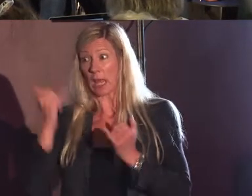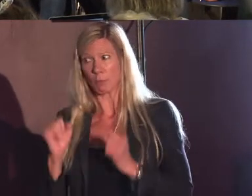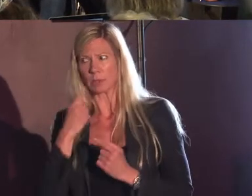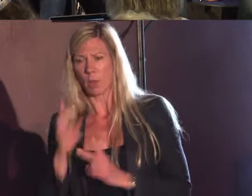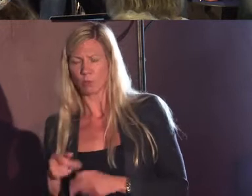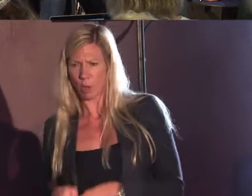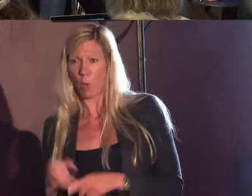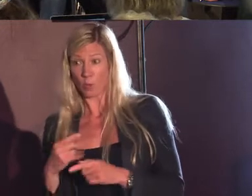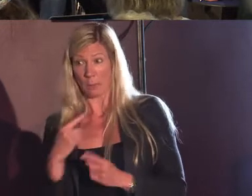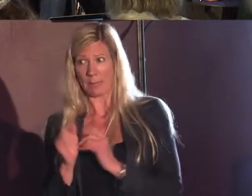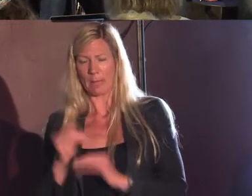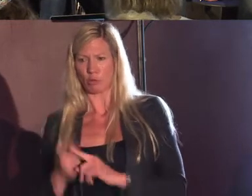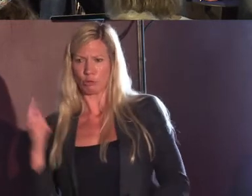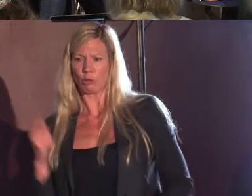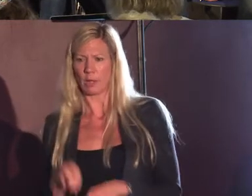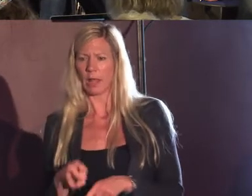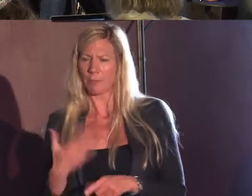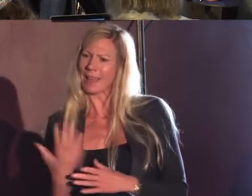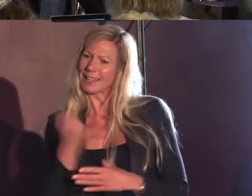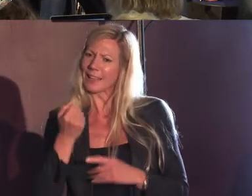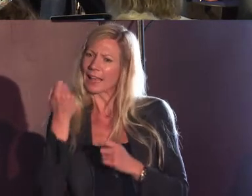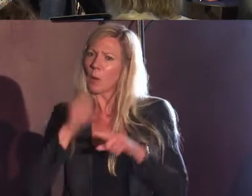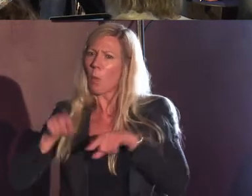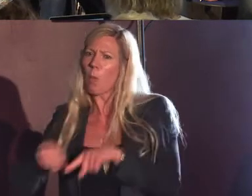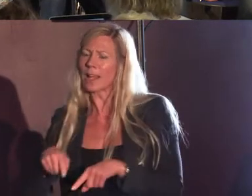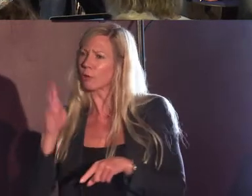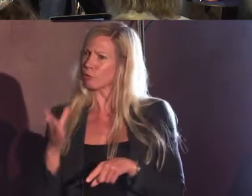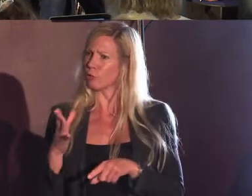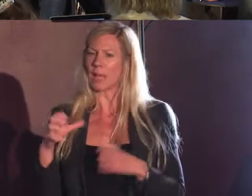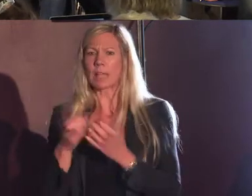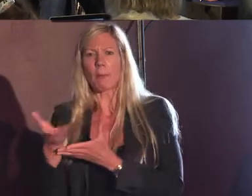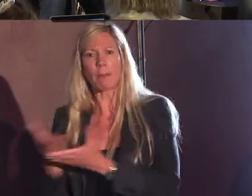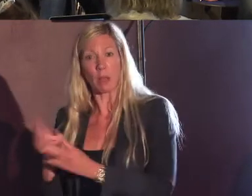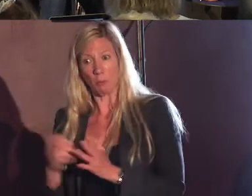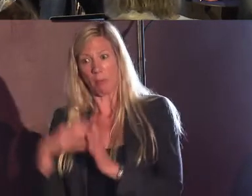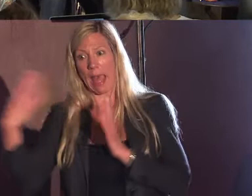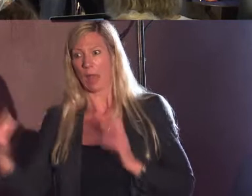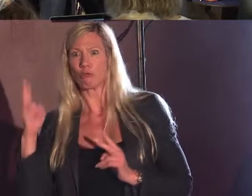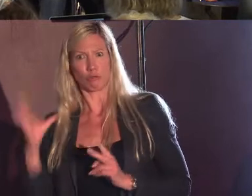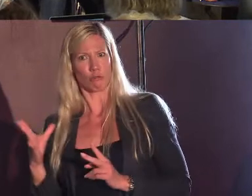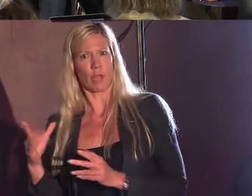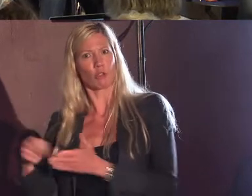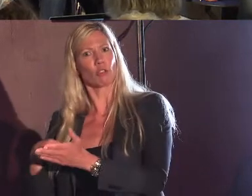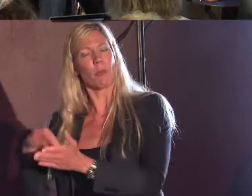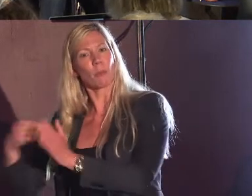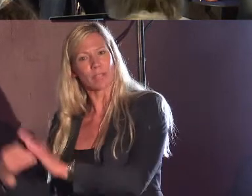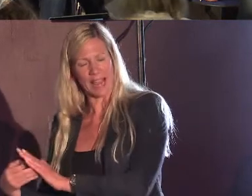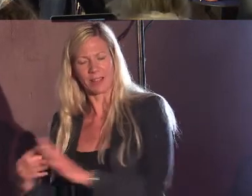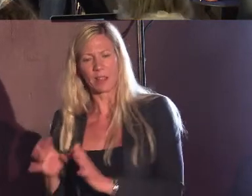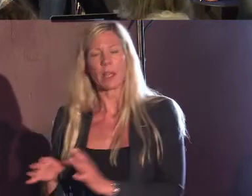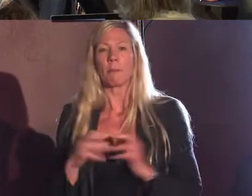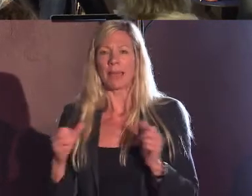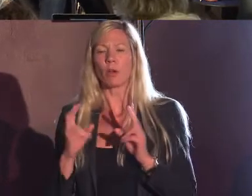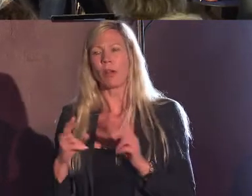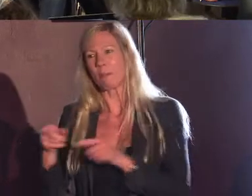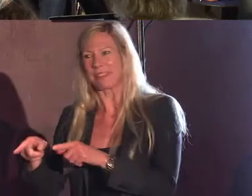det blir också väldigt mycket tydligare att man hittar nya samarbeten som leder till helt nya typer av projekt. Men